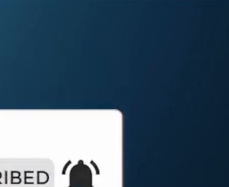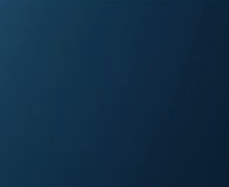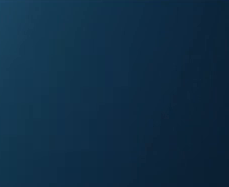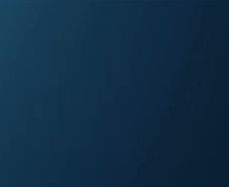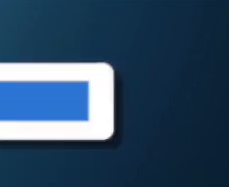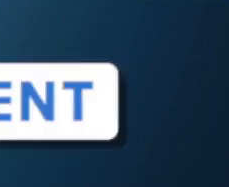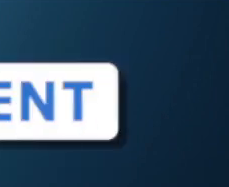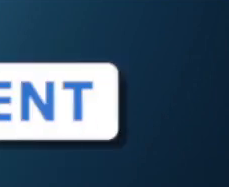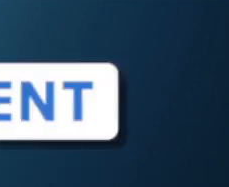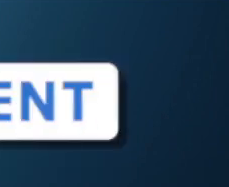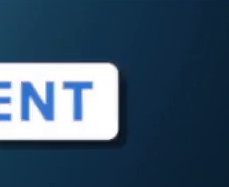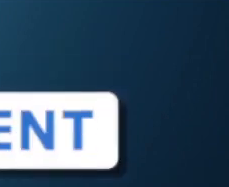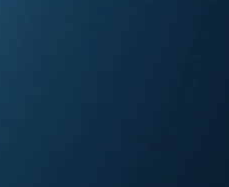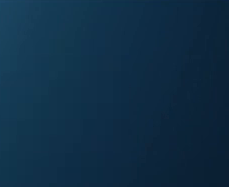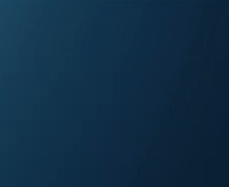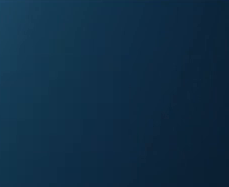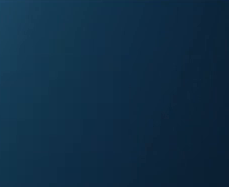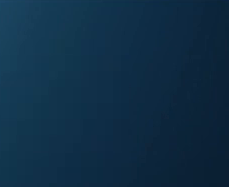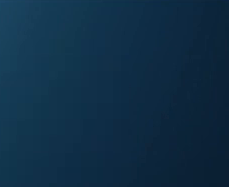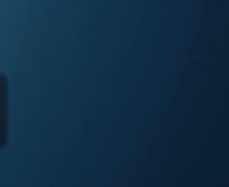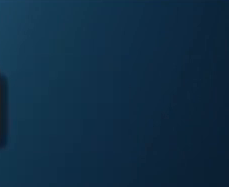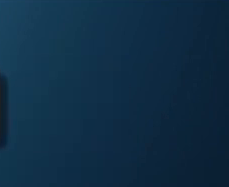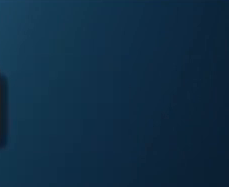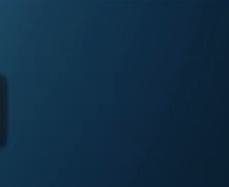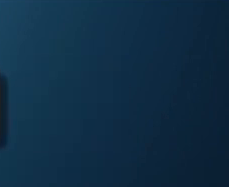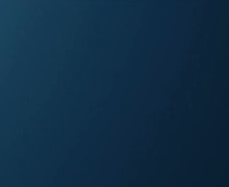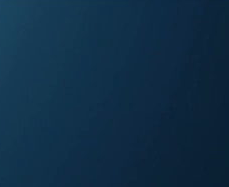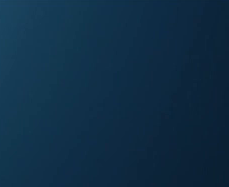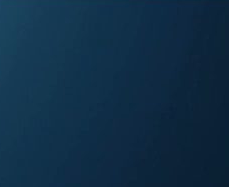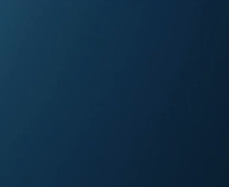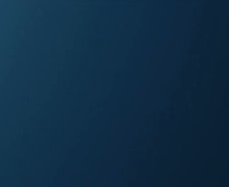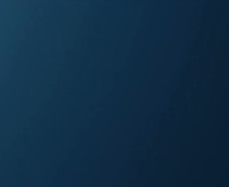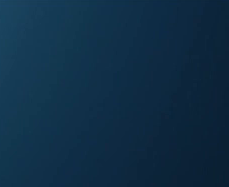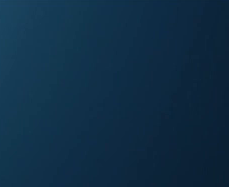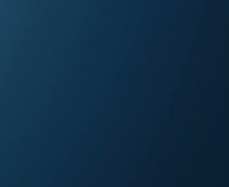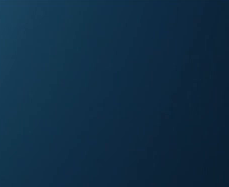notifikasaun, fo komentario no fahetutang ba media sosial siraseluk.